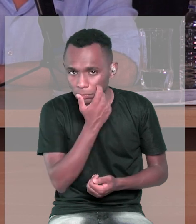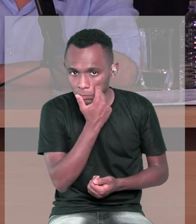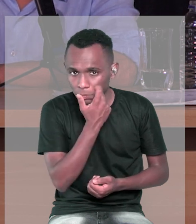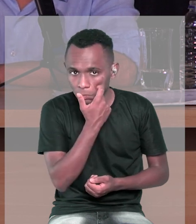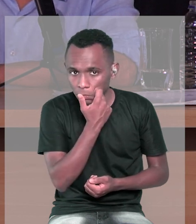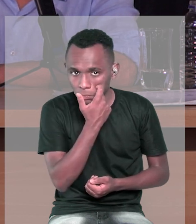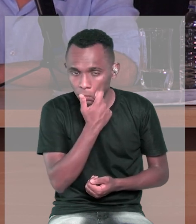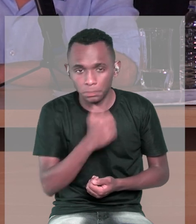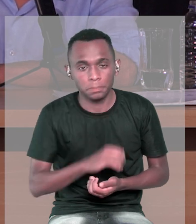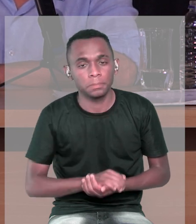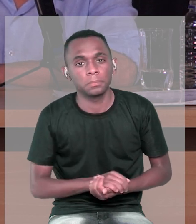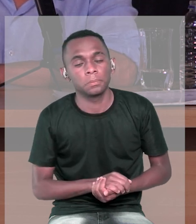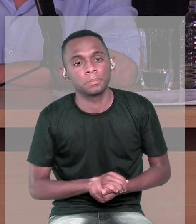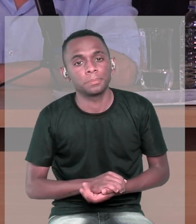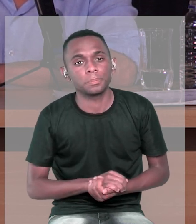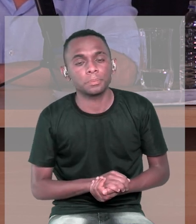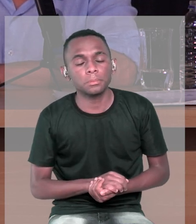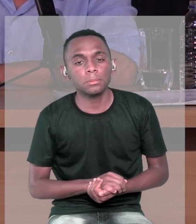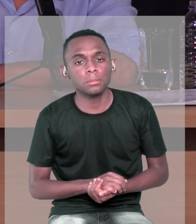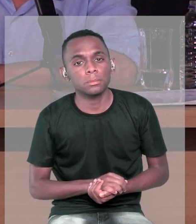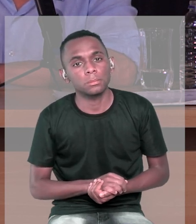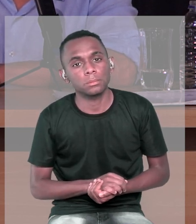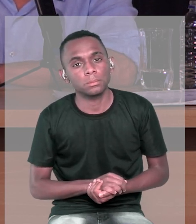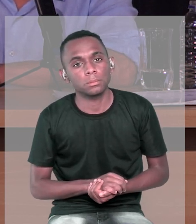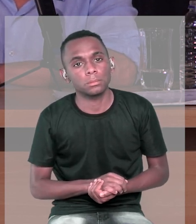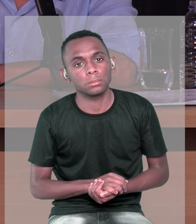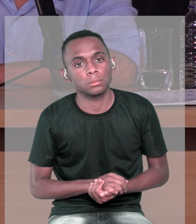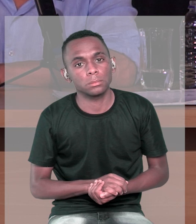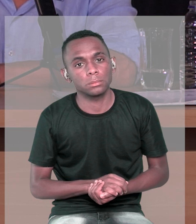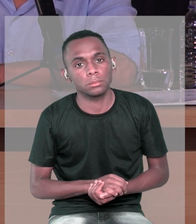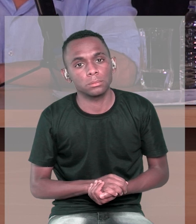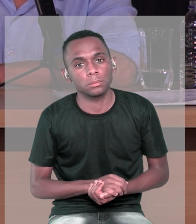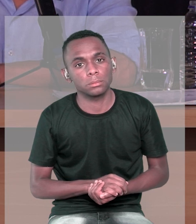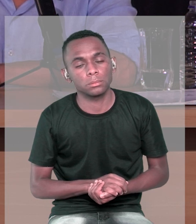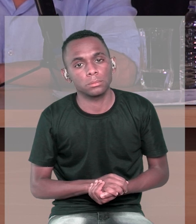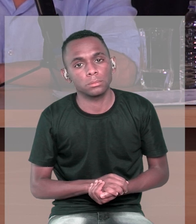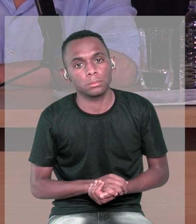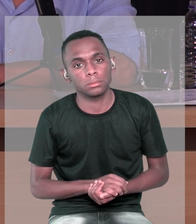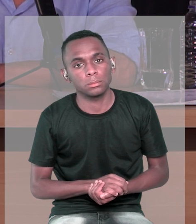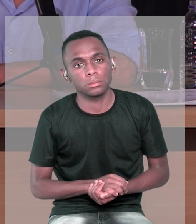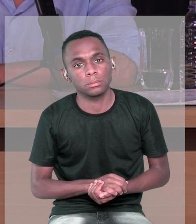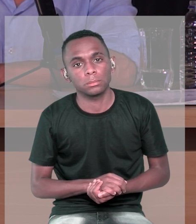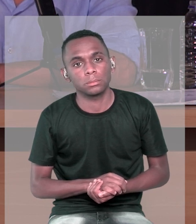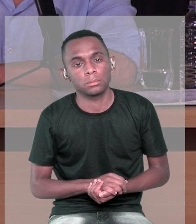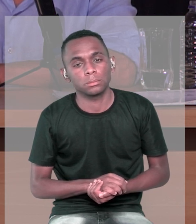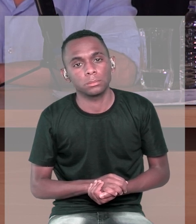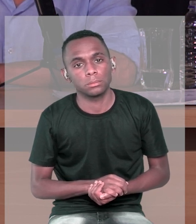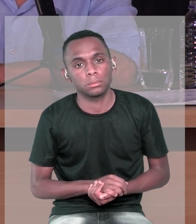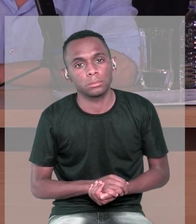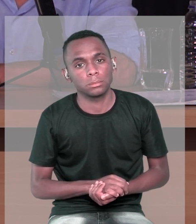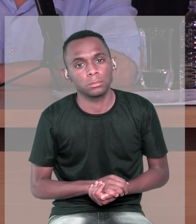ce qui a surpris dans les dernières découvertes, c'est le volume inimaginable de ces bactéries,